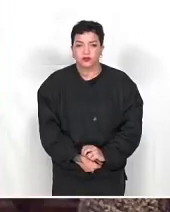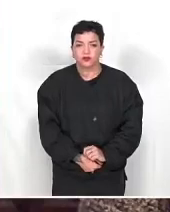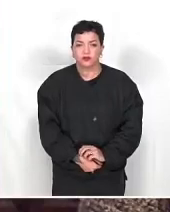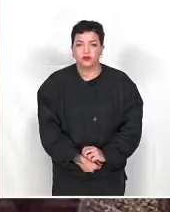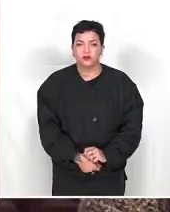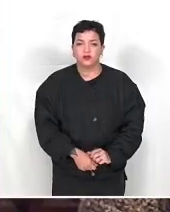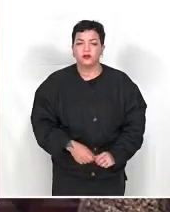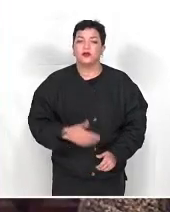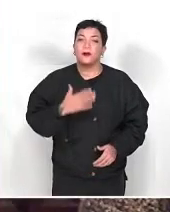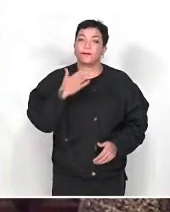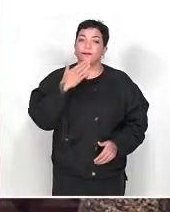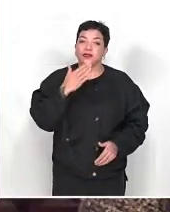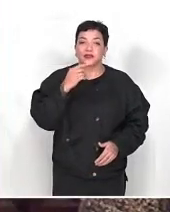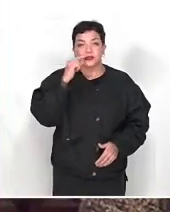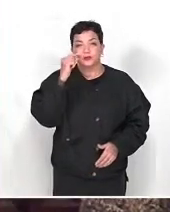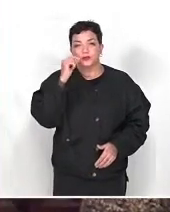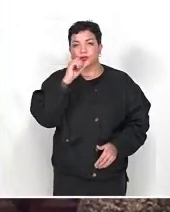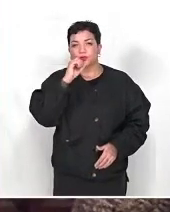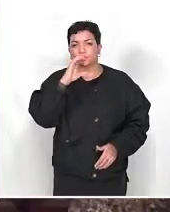Merci, Monsieur Poutou. Madame Sabouré.